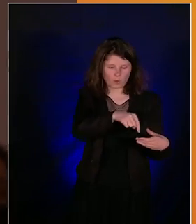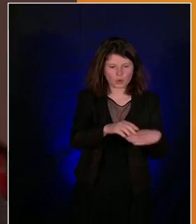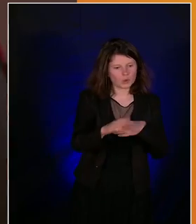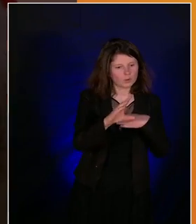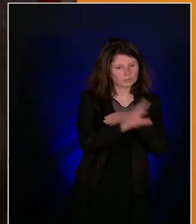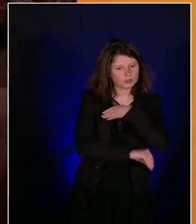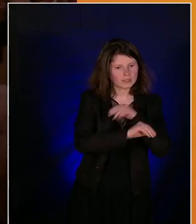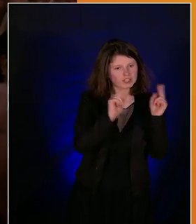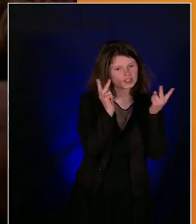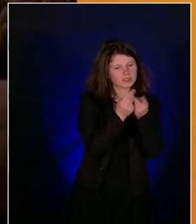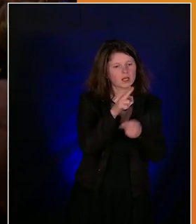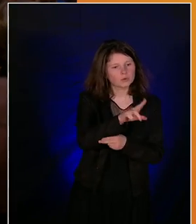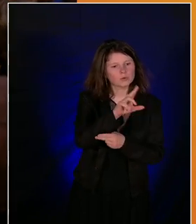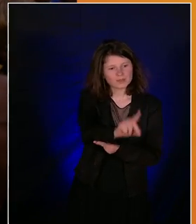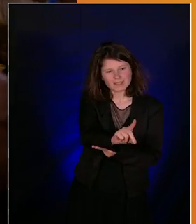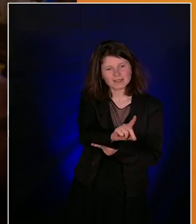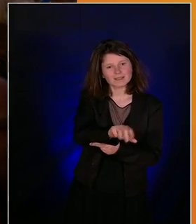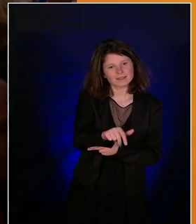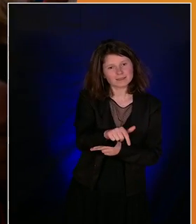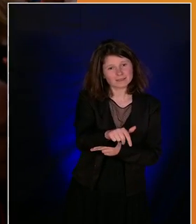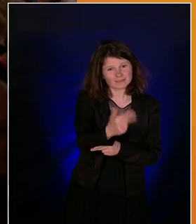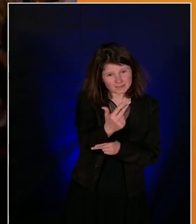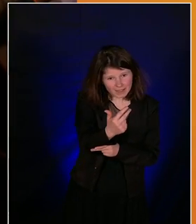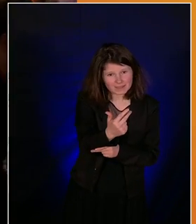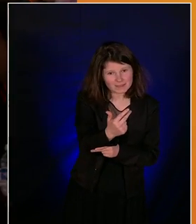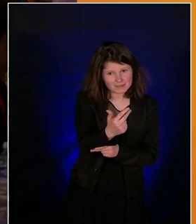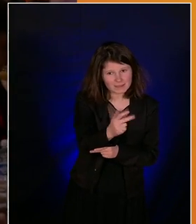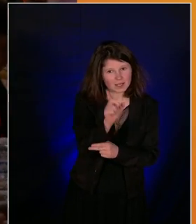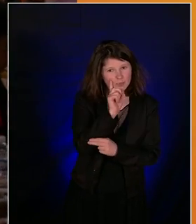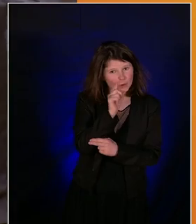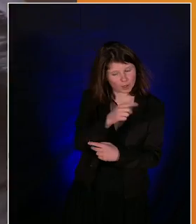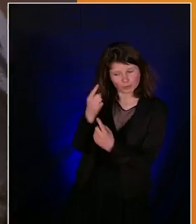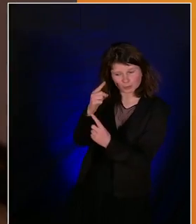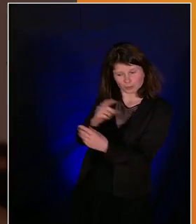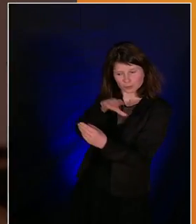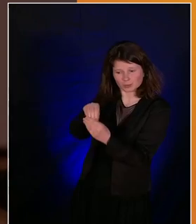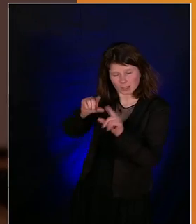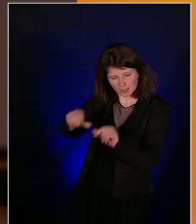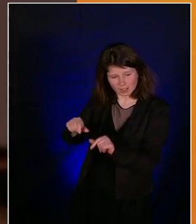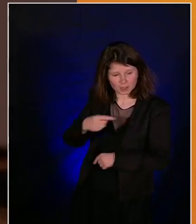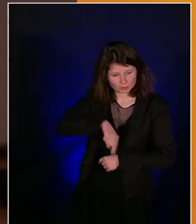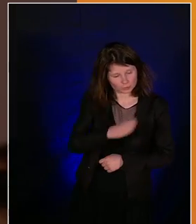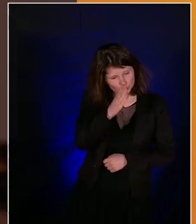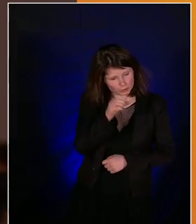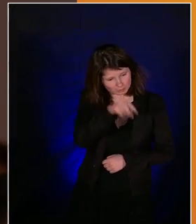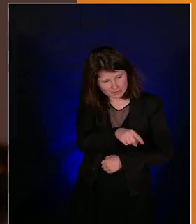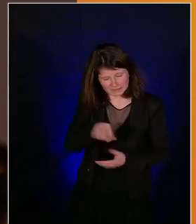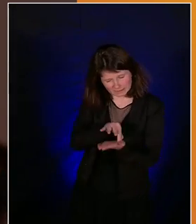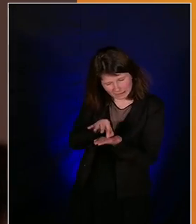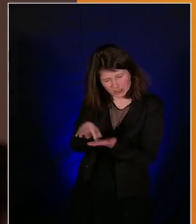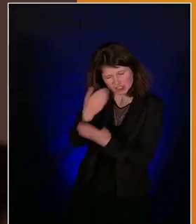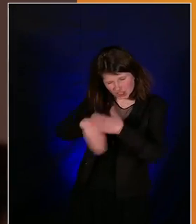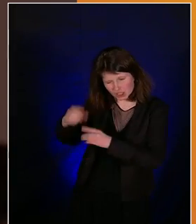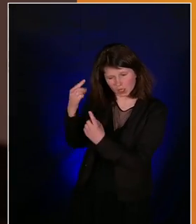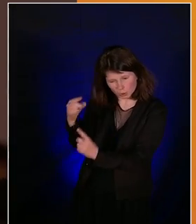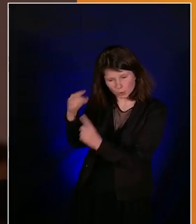et pas la moindre dans les luttes camarades parce qu'en fait c'est ça qu'on a besoin aujourd'hui c'est une stratégie dans les lutte c'est une CGT